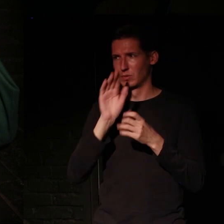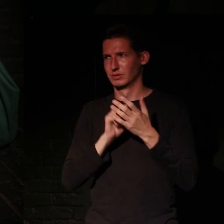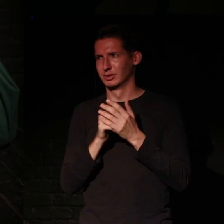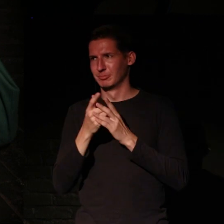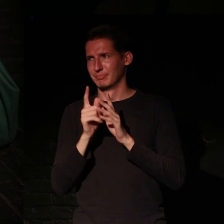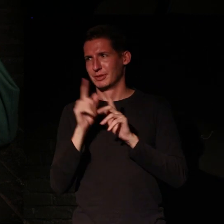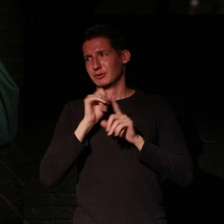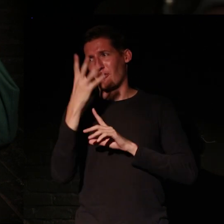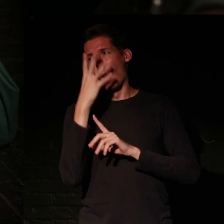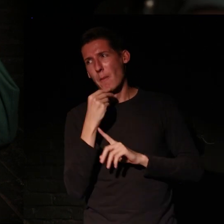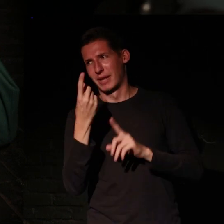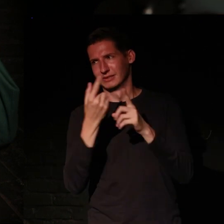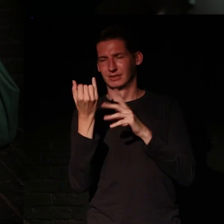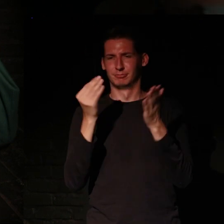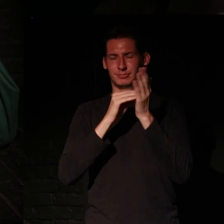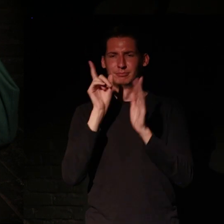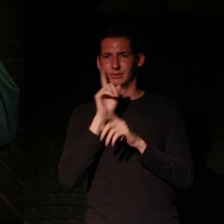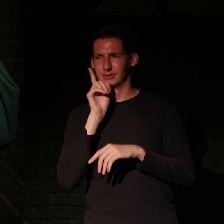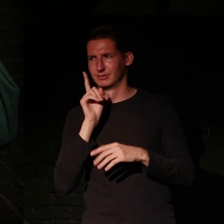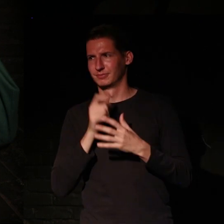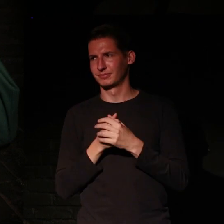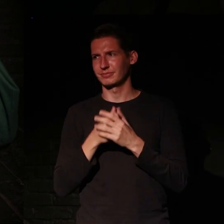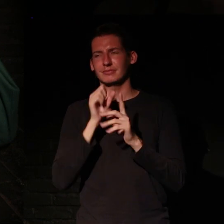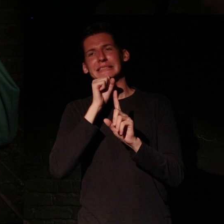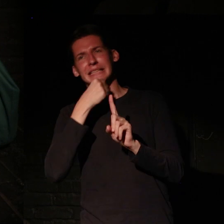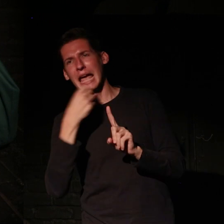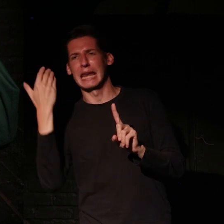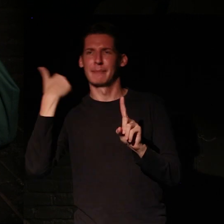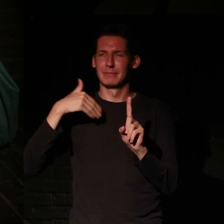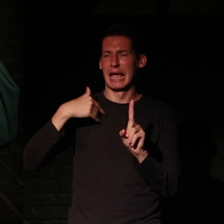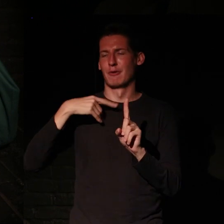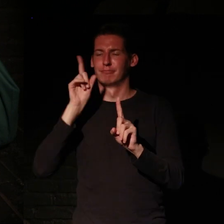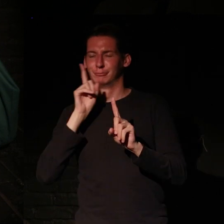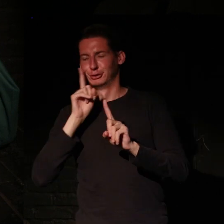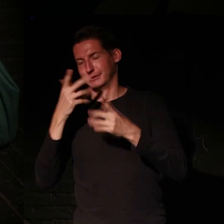Stary, biały mężczyzna. Tak, biały mężczyzna, tak.